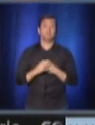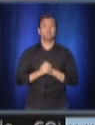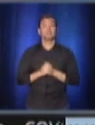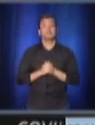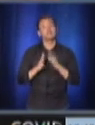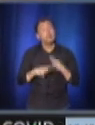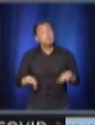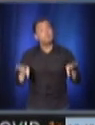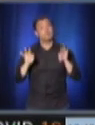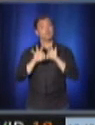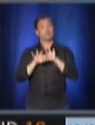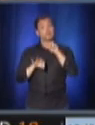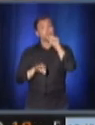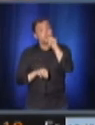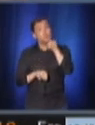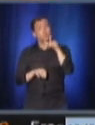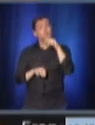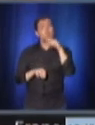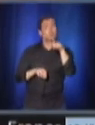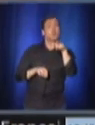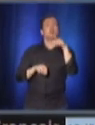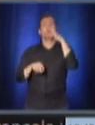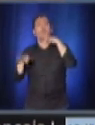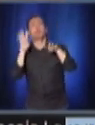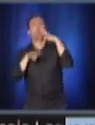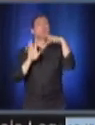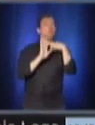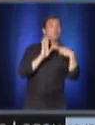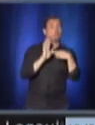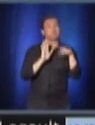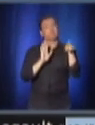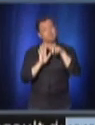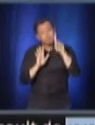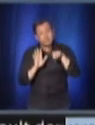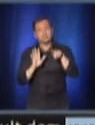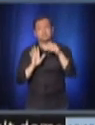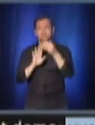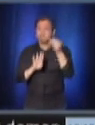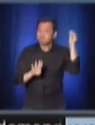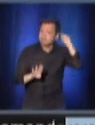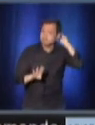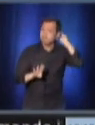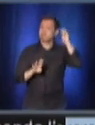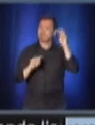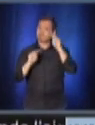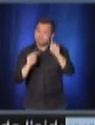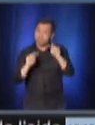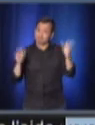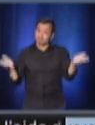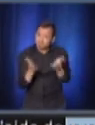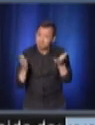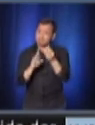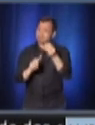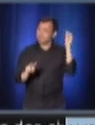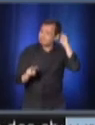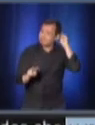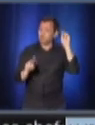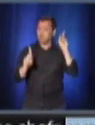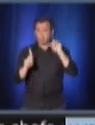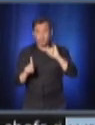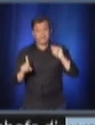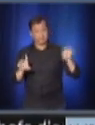des gens comprennent. Le problème, c'est qu'on pense à ceux qui enfreignent les règles. Mais on va s'assurer que les délinquants suivent les